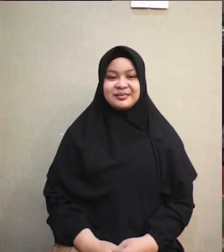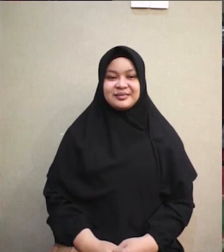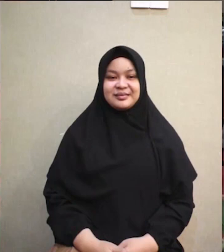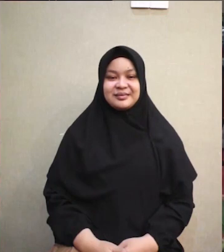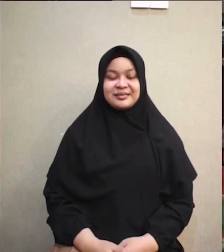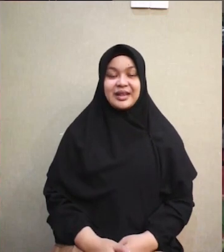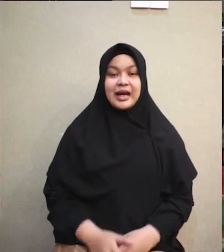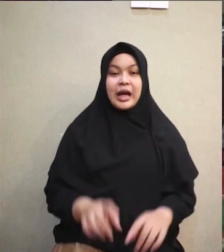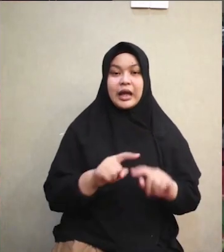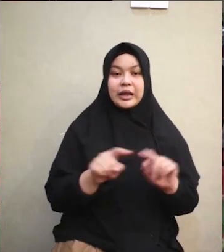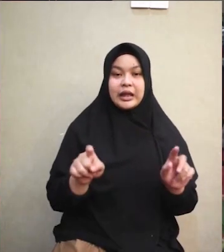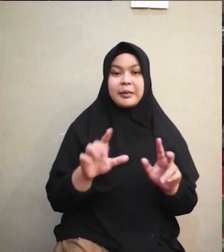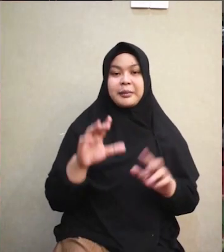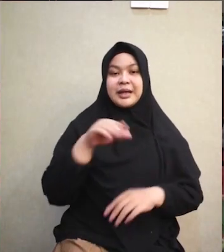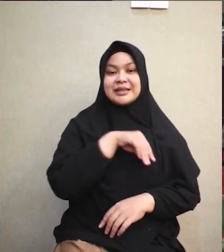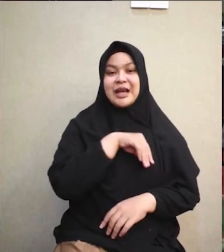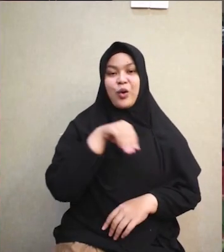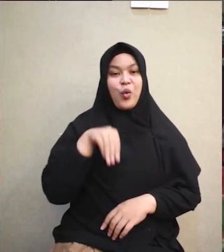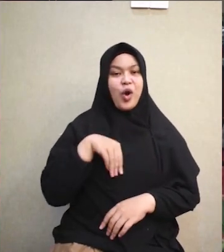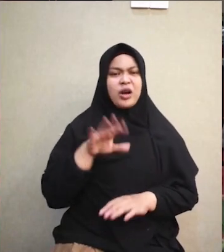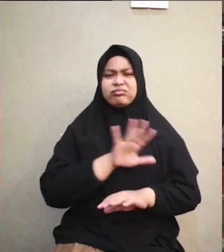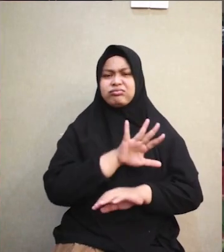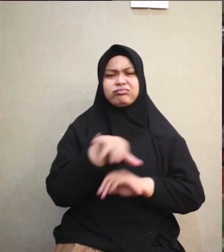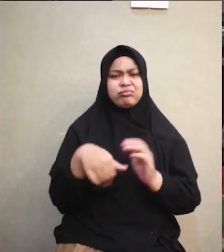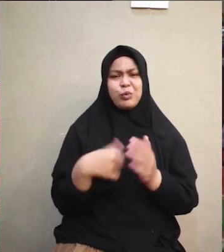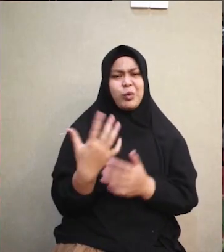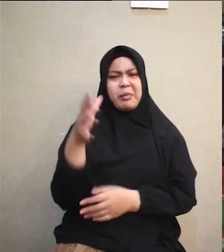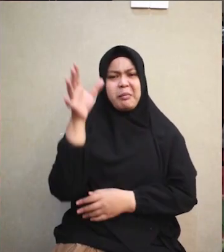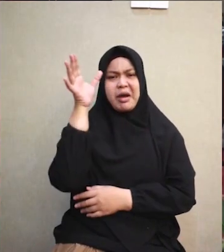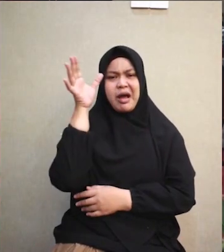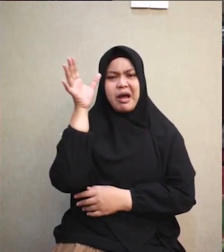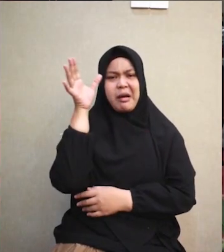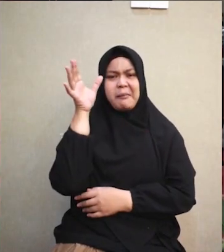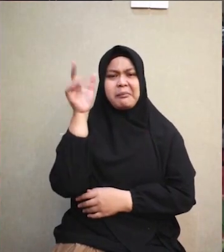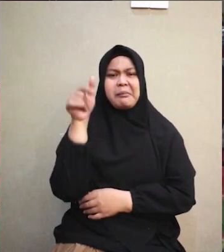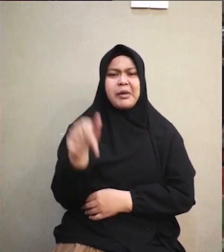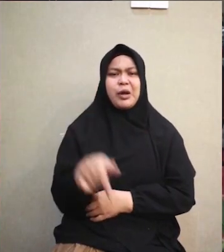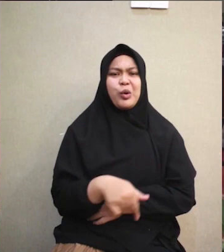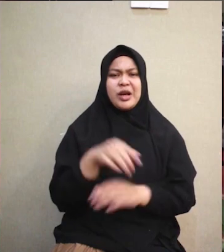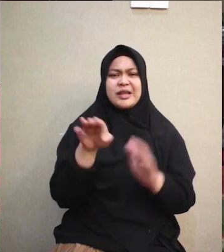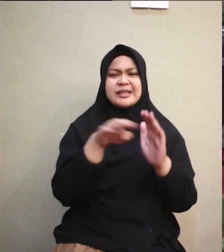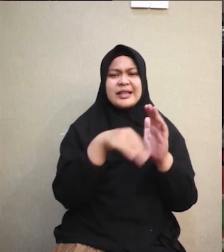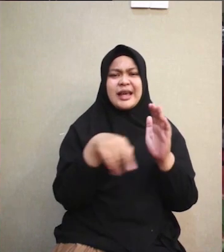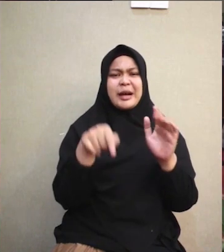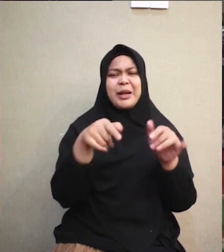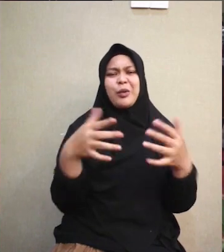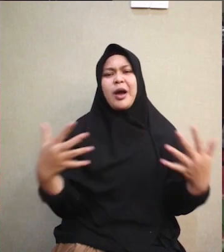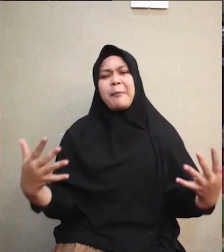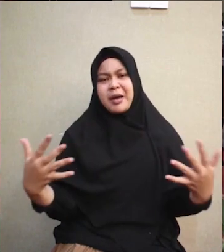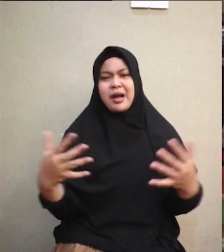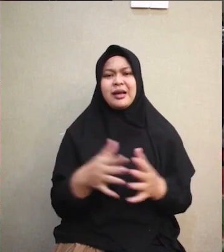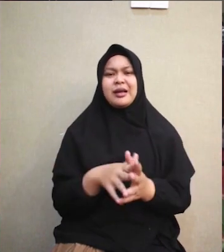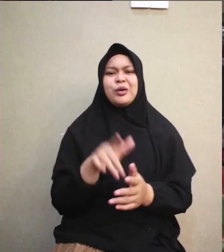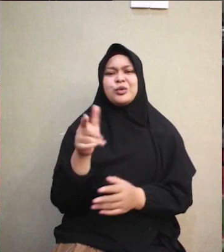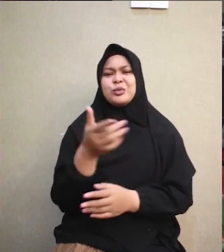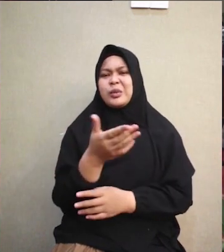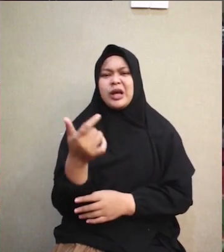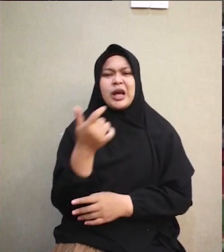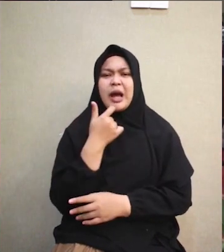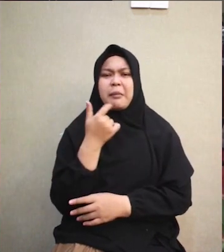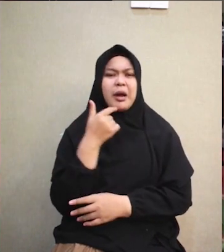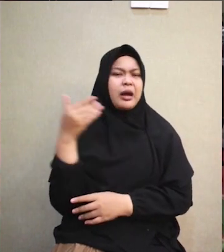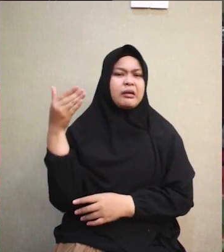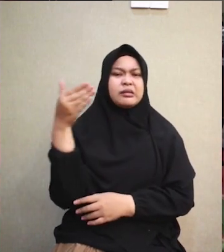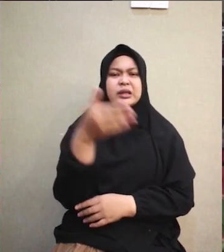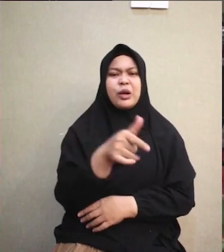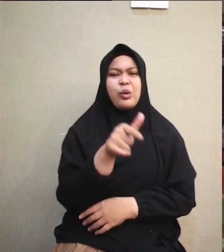tapi tapi cak Wawa gini nggak semuanya nih paham loh sebenarnya sih Alfi di itu apa terus mereka tuh ngapain ke sana